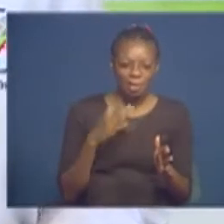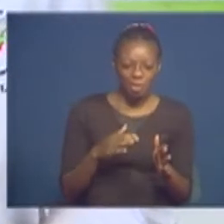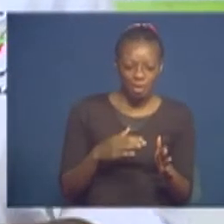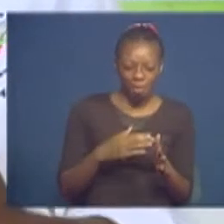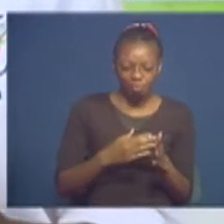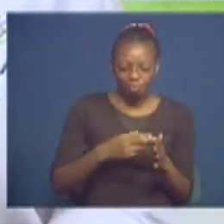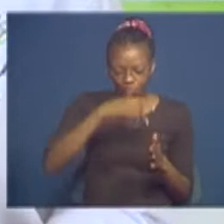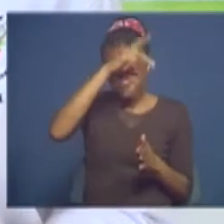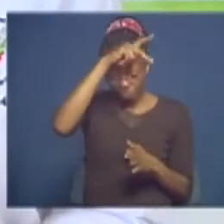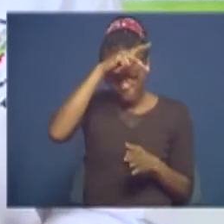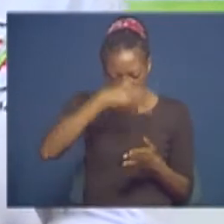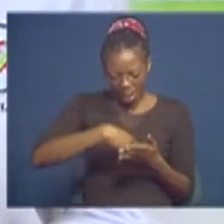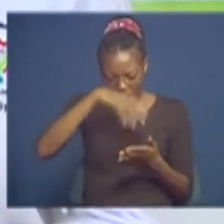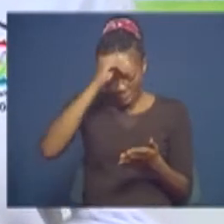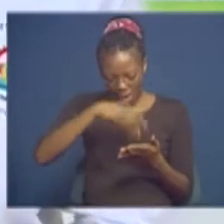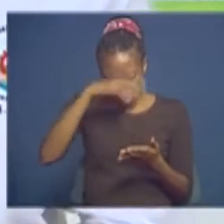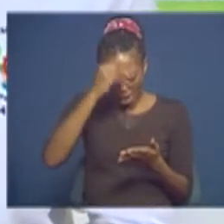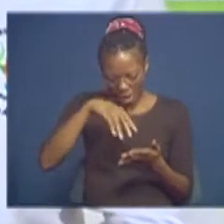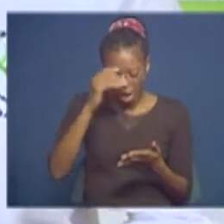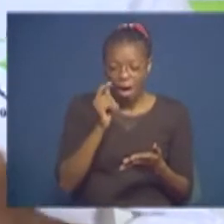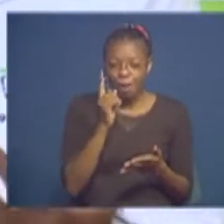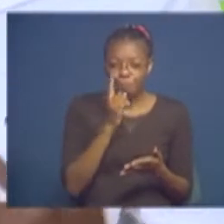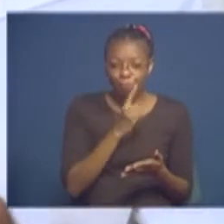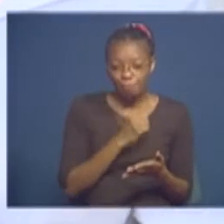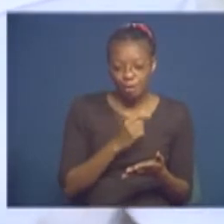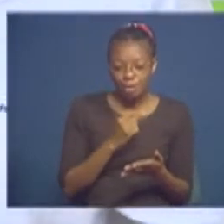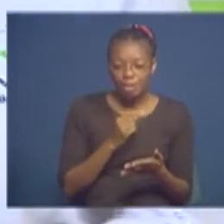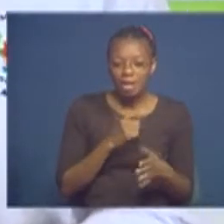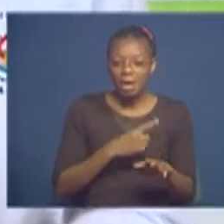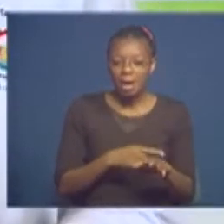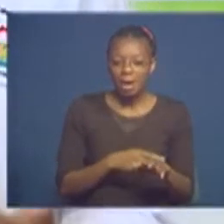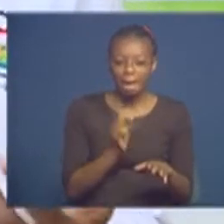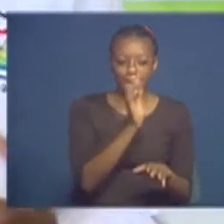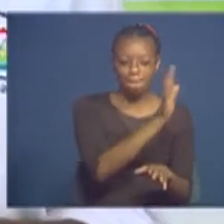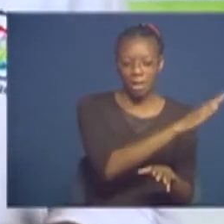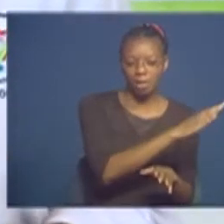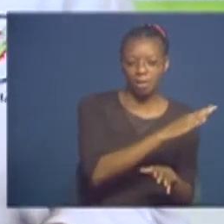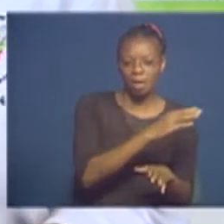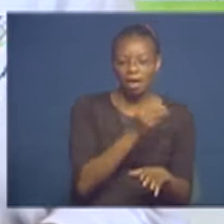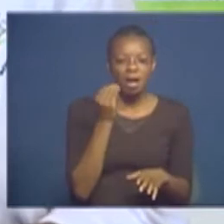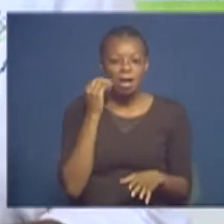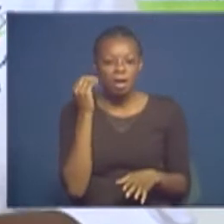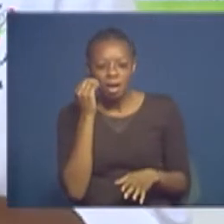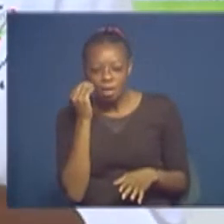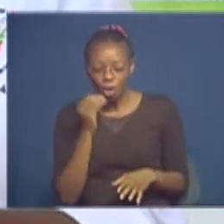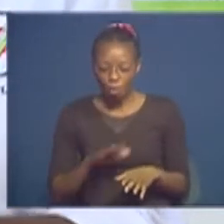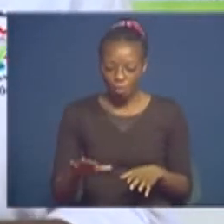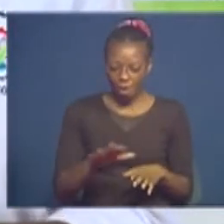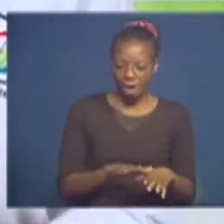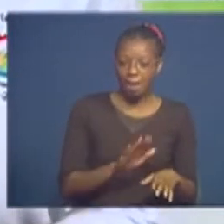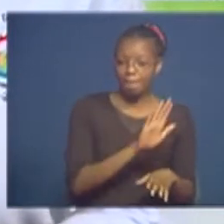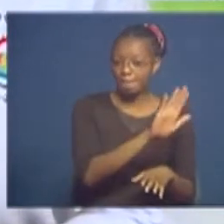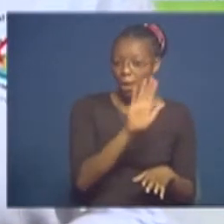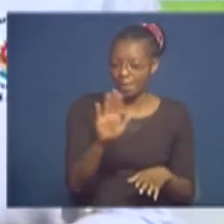wakulima, wanaelewa vizuri juu ya hizi mboga. Kwa hivyo wanafunzi kadhaa wataongea juu ya mambo ya utafiti